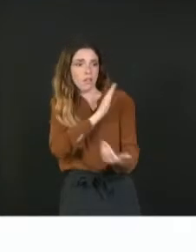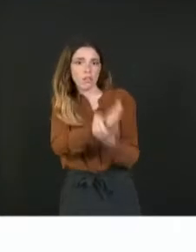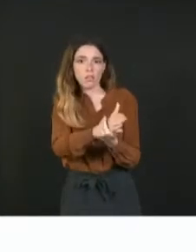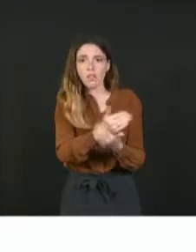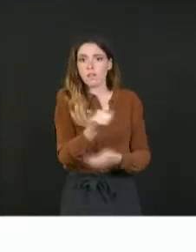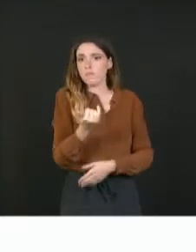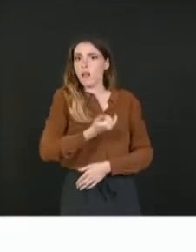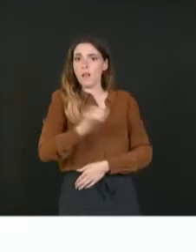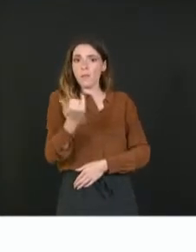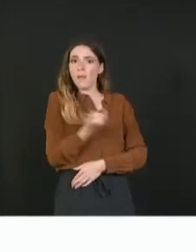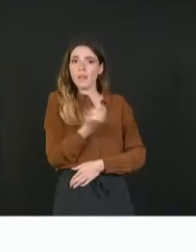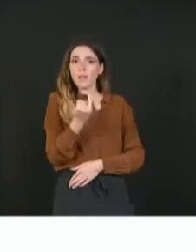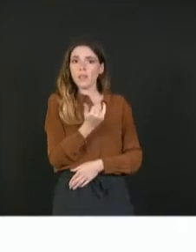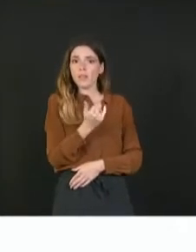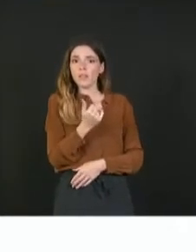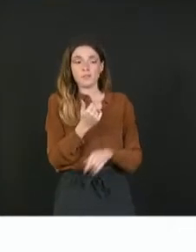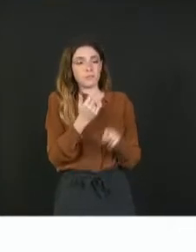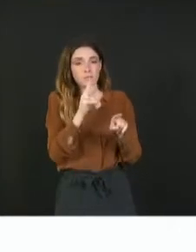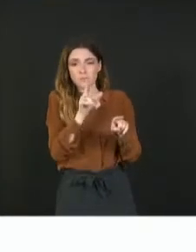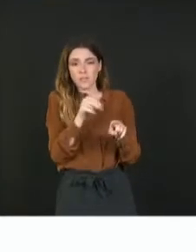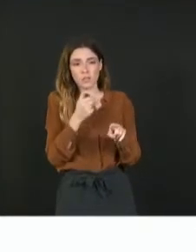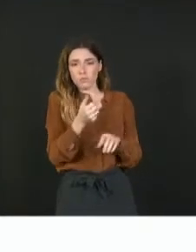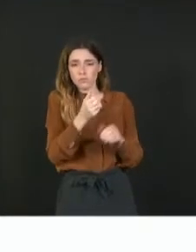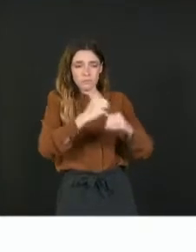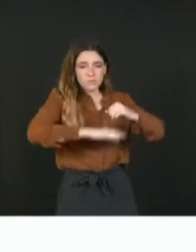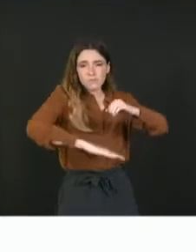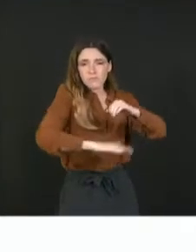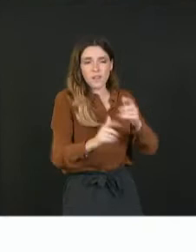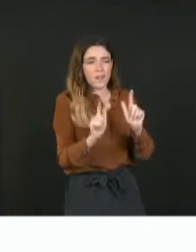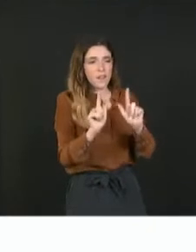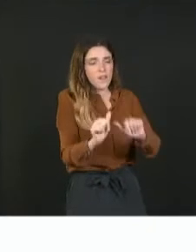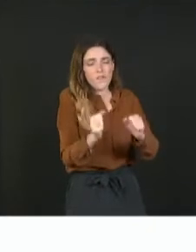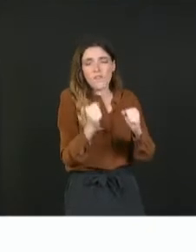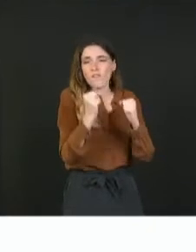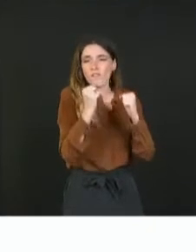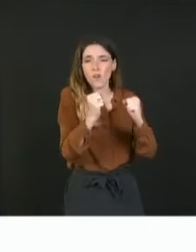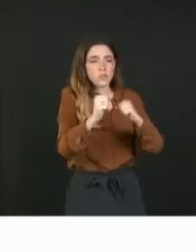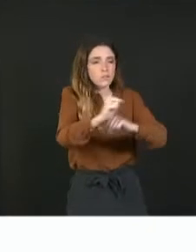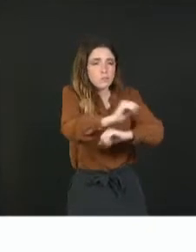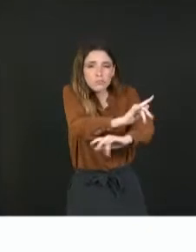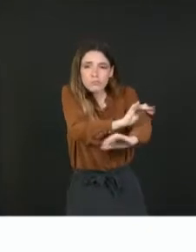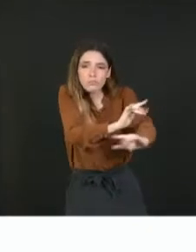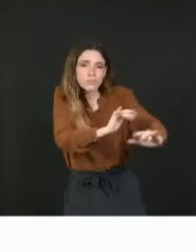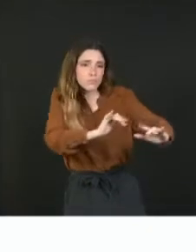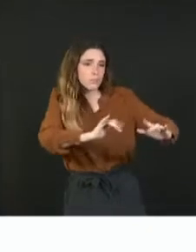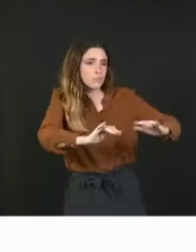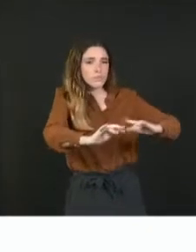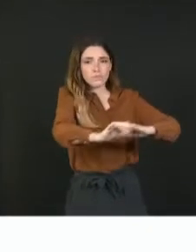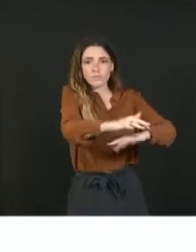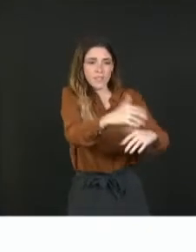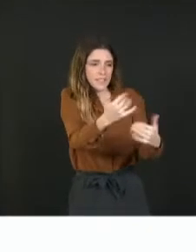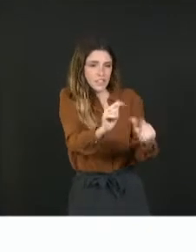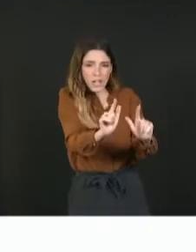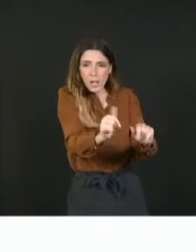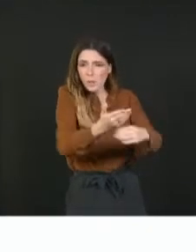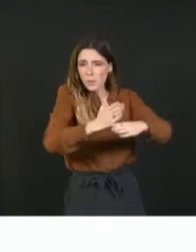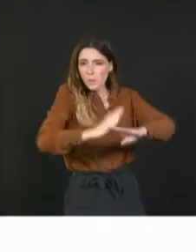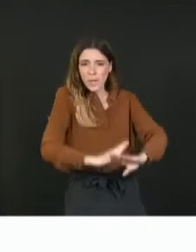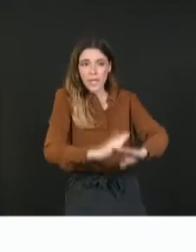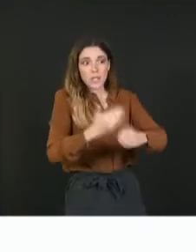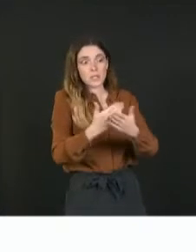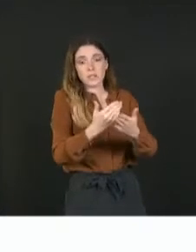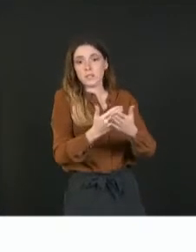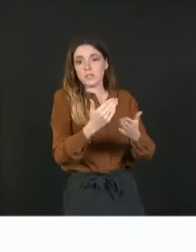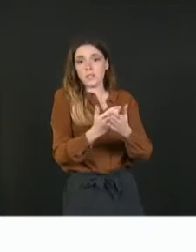qu'elle a, cette puissance à exercer, à mettre en place des écosystèmes qui, pour nous, sont vertueux, il faut utiliser cette puissance-là. Elle